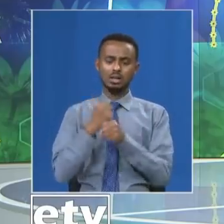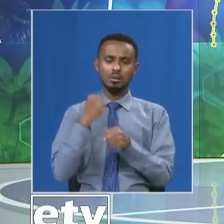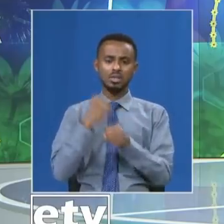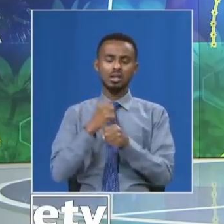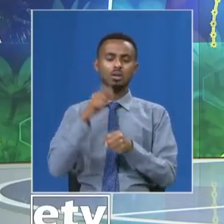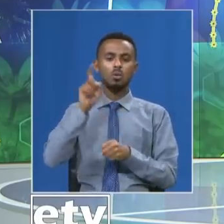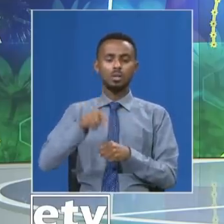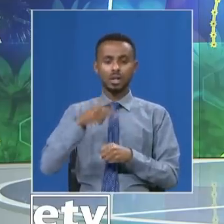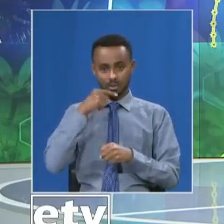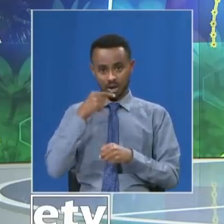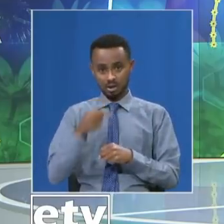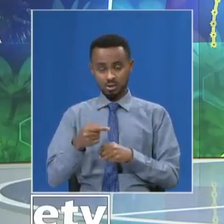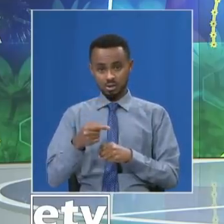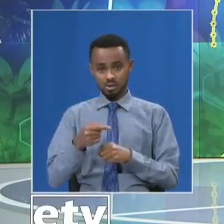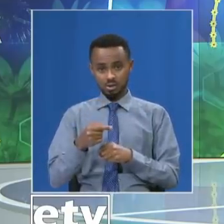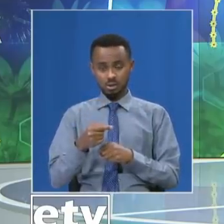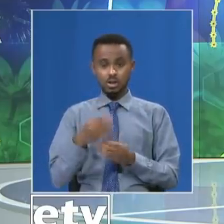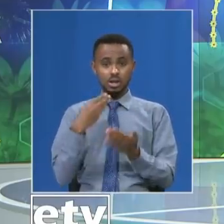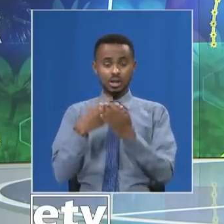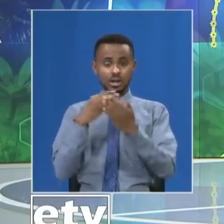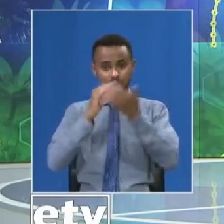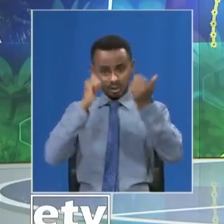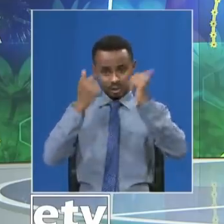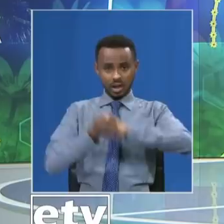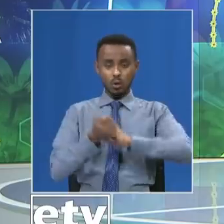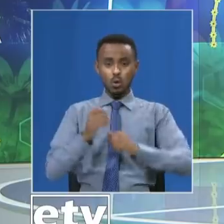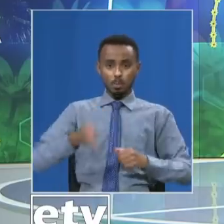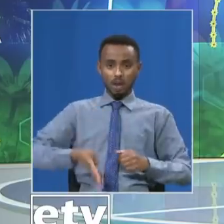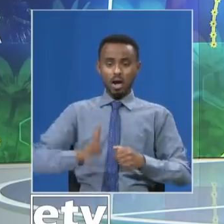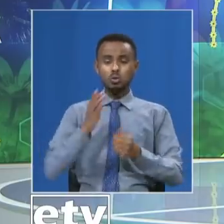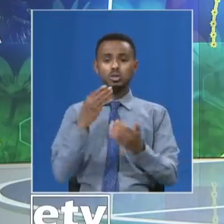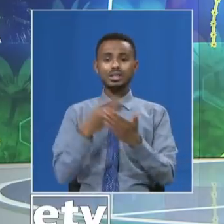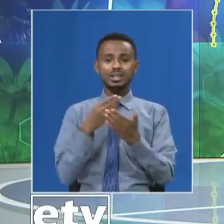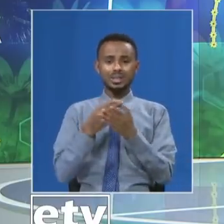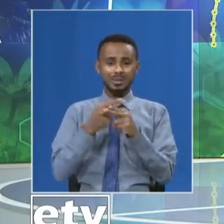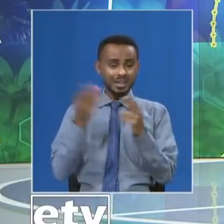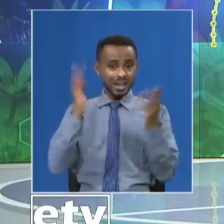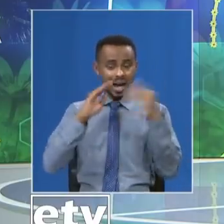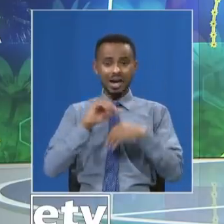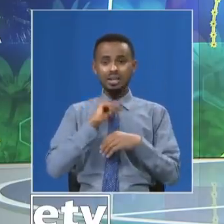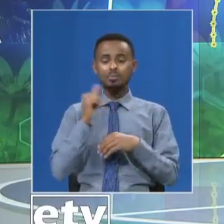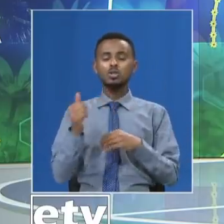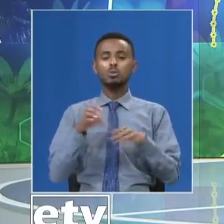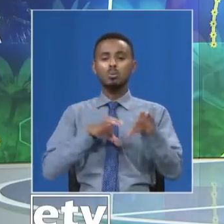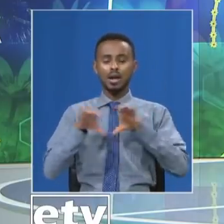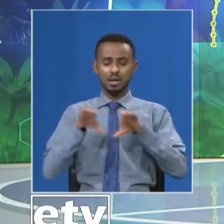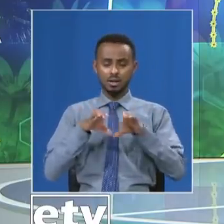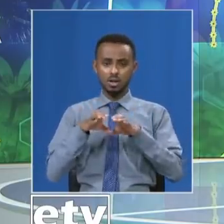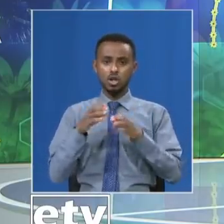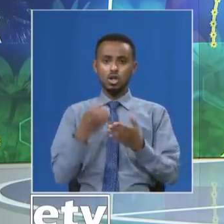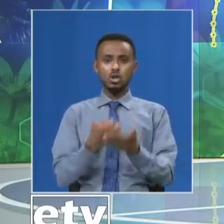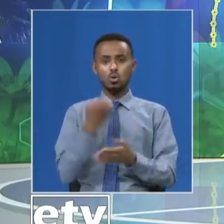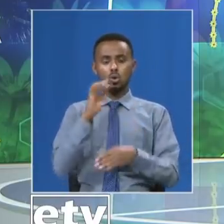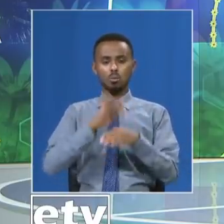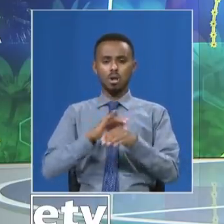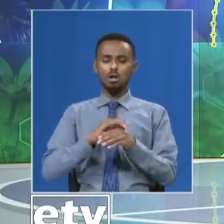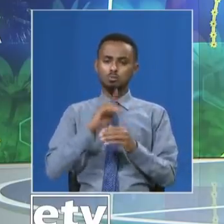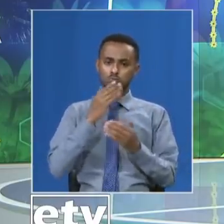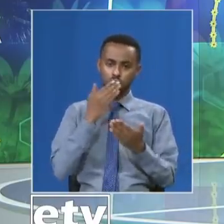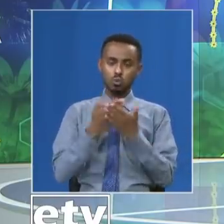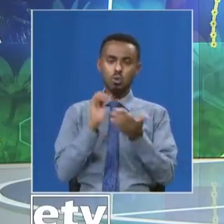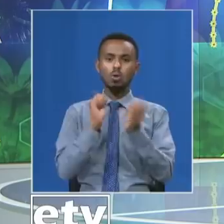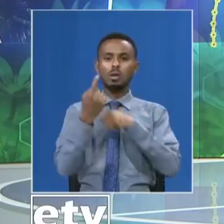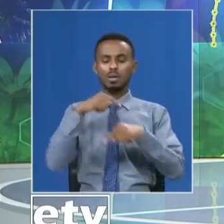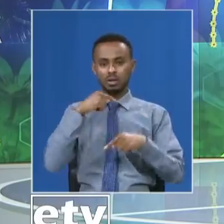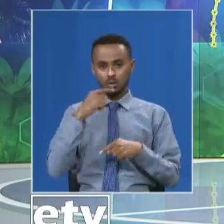መሰራት ይኖርበታል ተባለም። የብር ኖት ቅያሬው ባንኮችም የጥሬ ገንዘብ እጥረት እንዳያጋጥማቸው በማድረግ ኢኮኖሚው ላይ አዎንታዊ ለውጥ